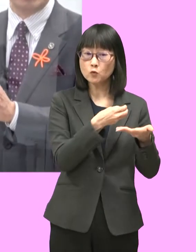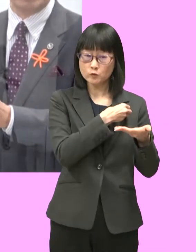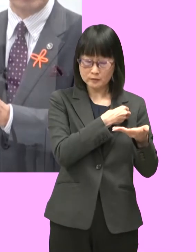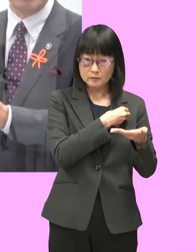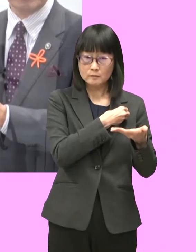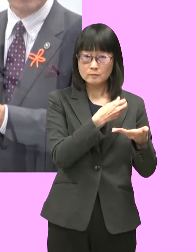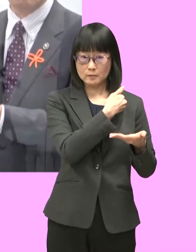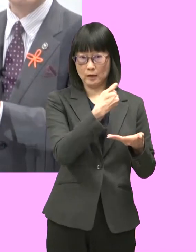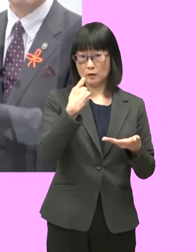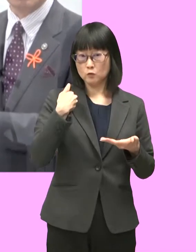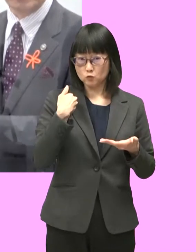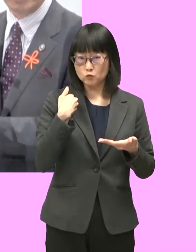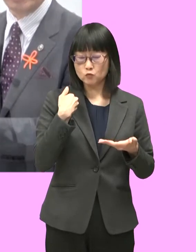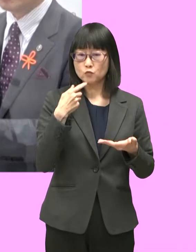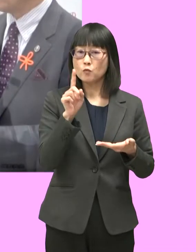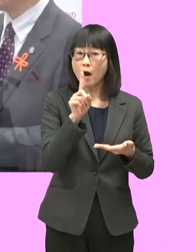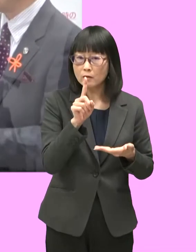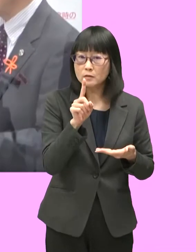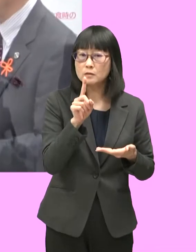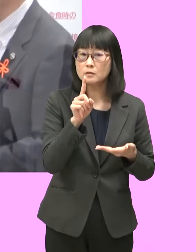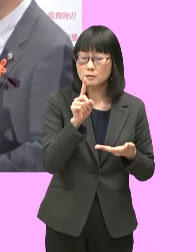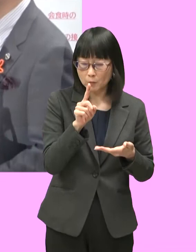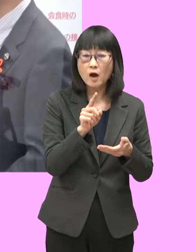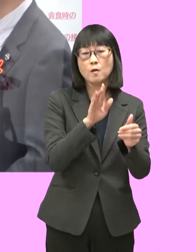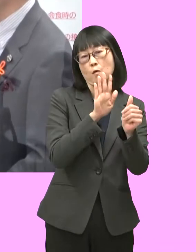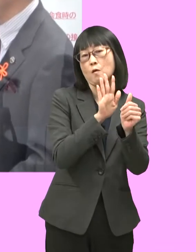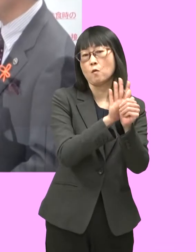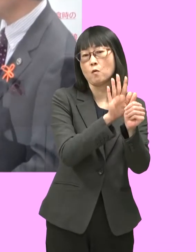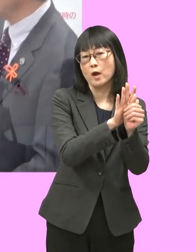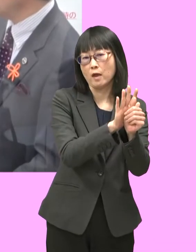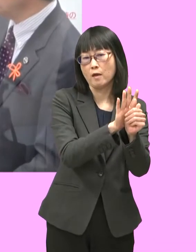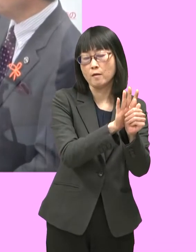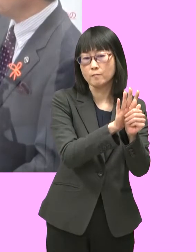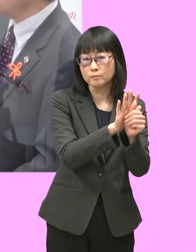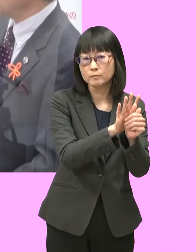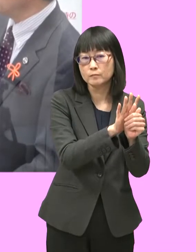申し上げた応援職員にやっていただこうということでありまして、